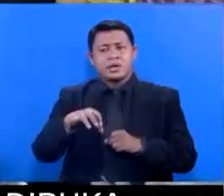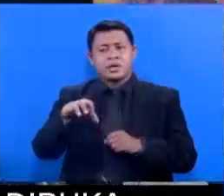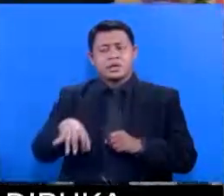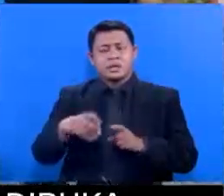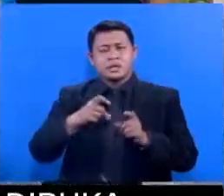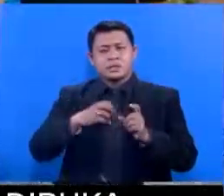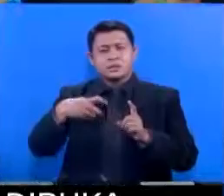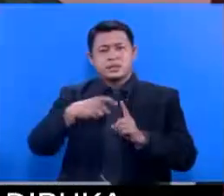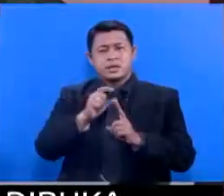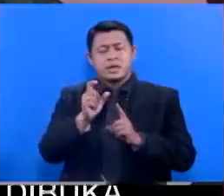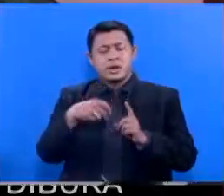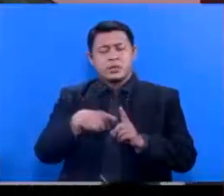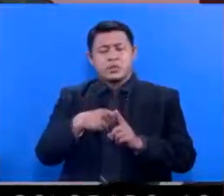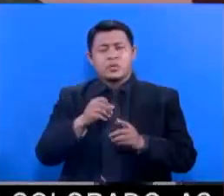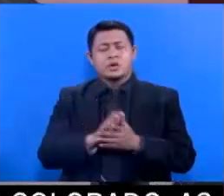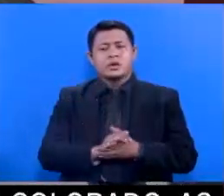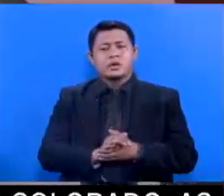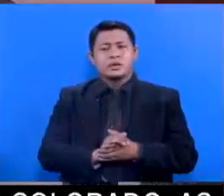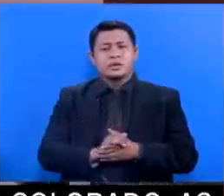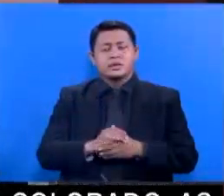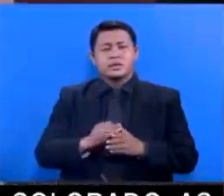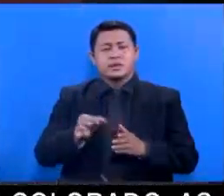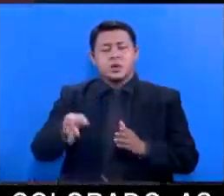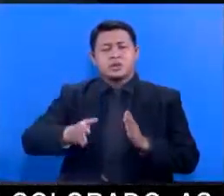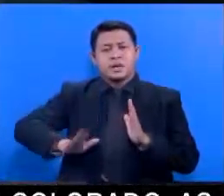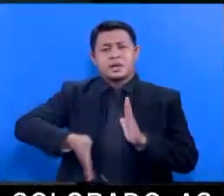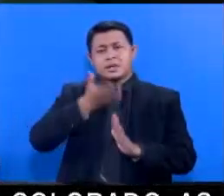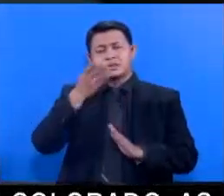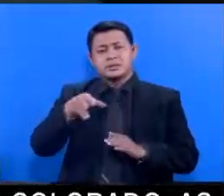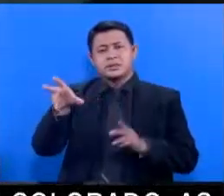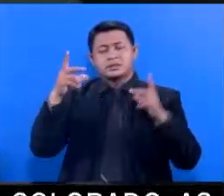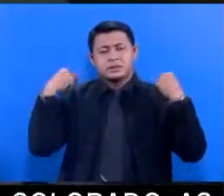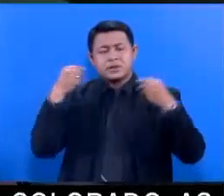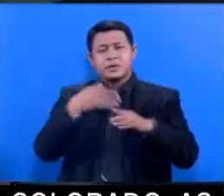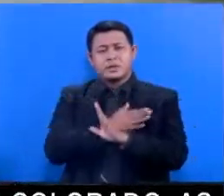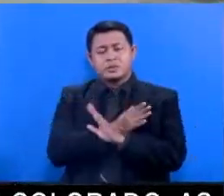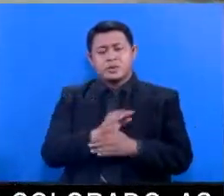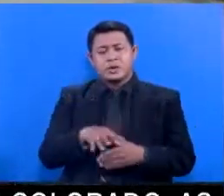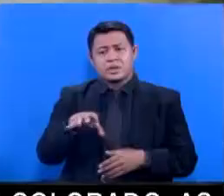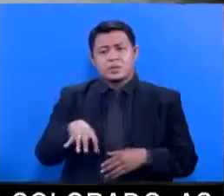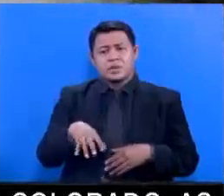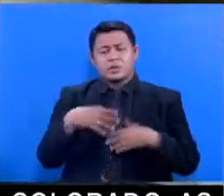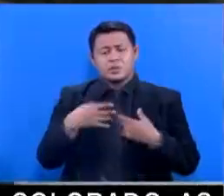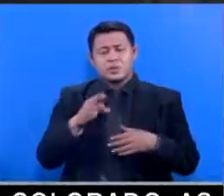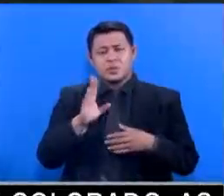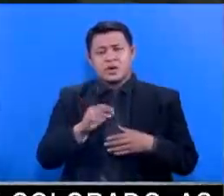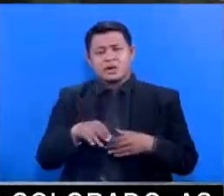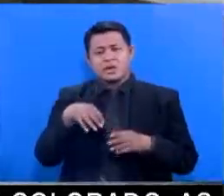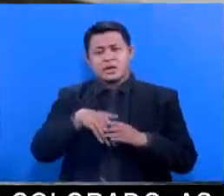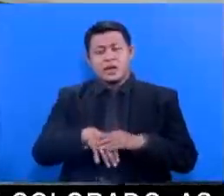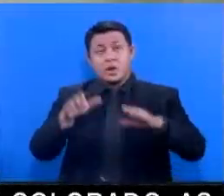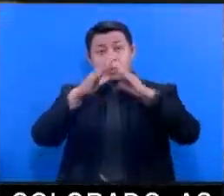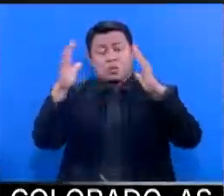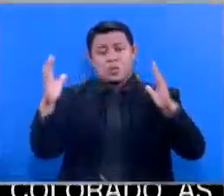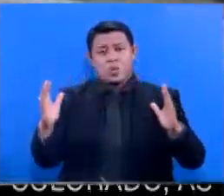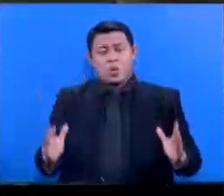desa sekapuk Kecamatan Ujungpangkah Kabupaten Gresik Jawa Timur lokasinya cukup unik dan eksotis karena ada didalam